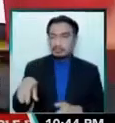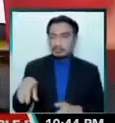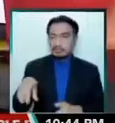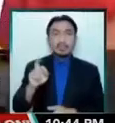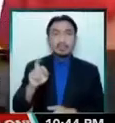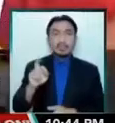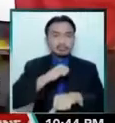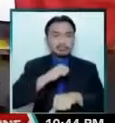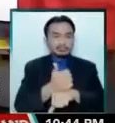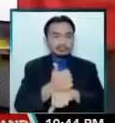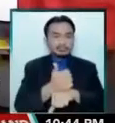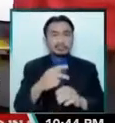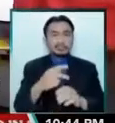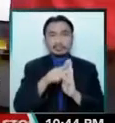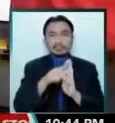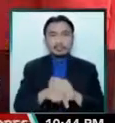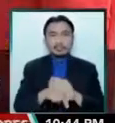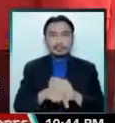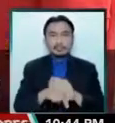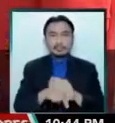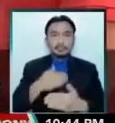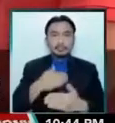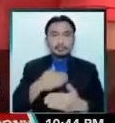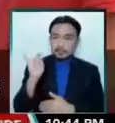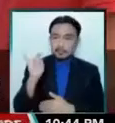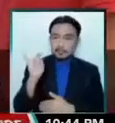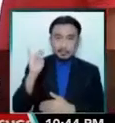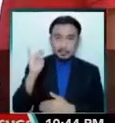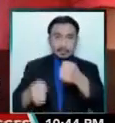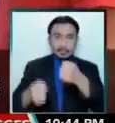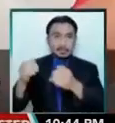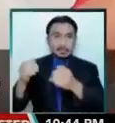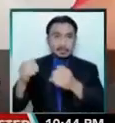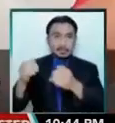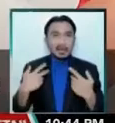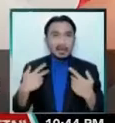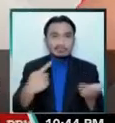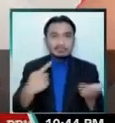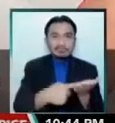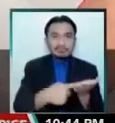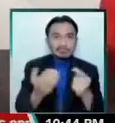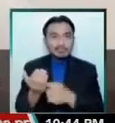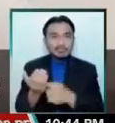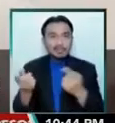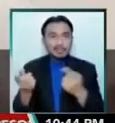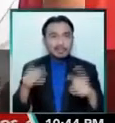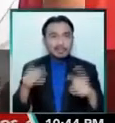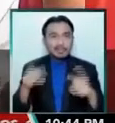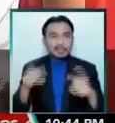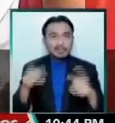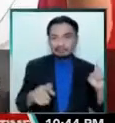Kainita naman ang debate ng mga taxi driver na ito sa kanilang tinatambayan sa Quezon City nang datnanamin sila.